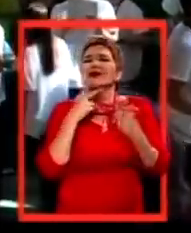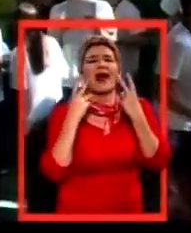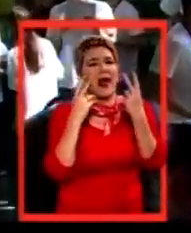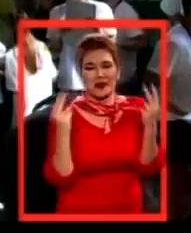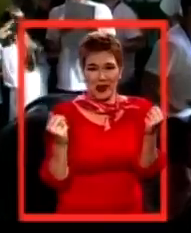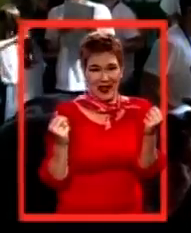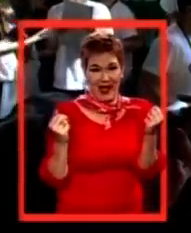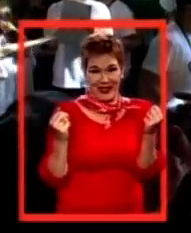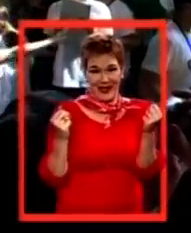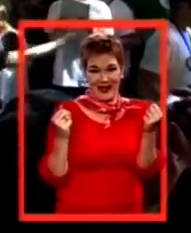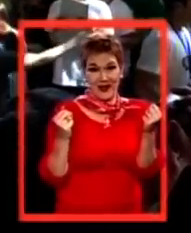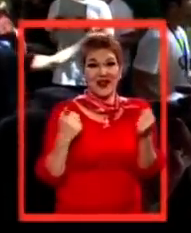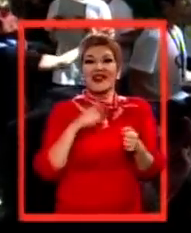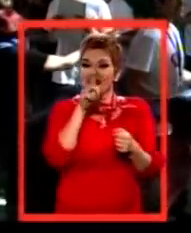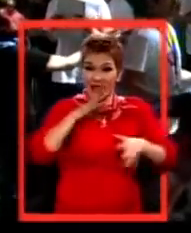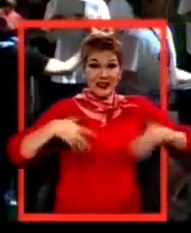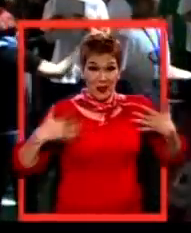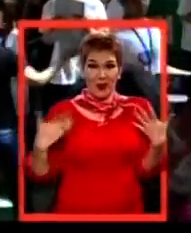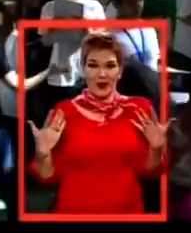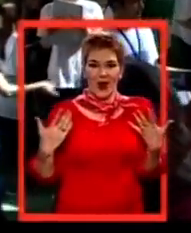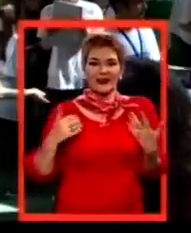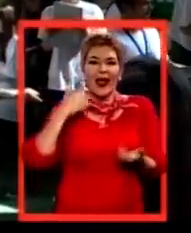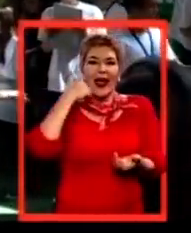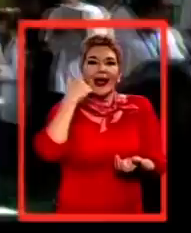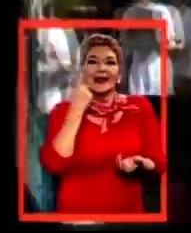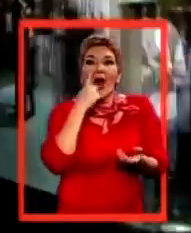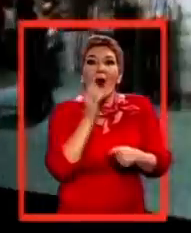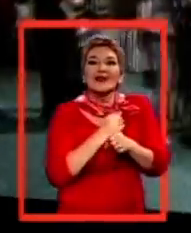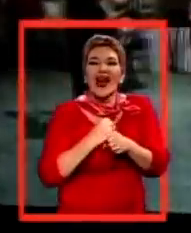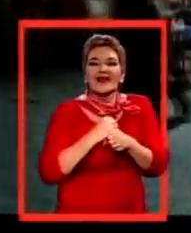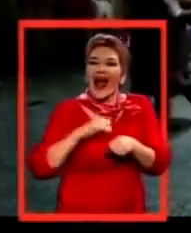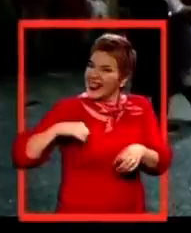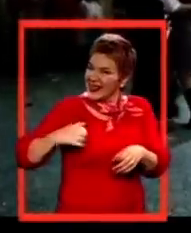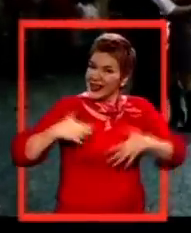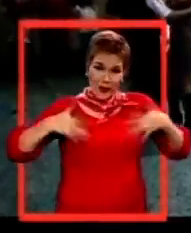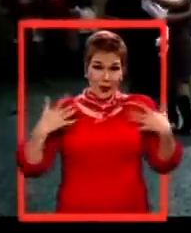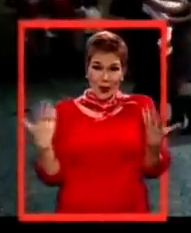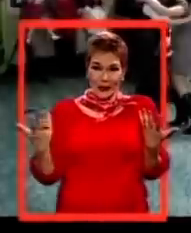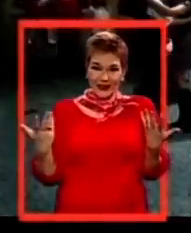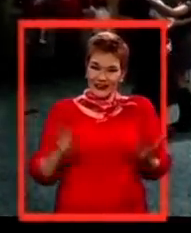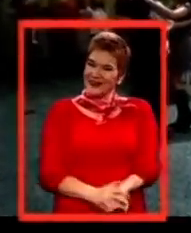ritm la podiumul de premiere. Noi ne bucurăm atâta timp cât ei se bucură.